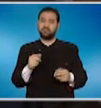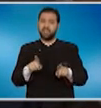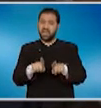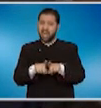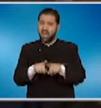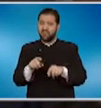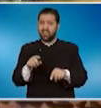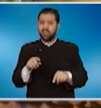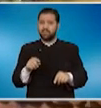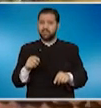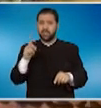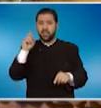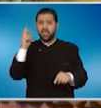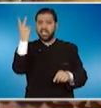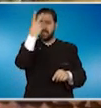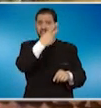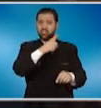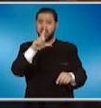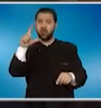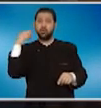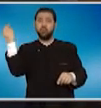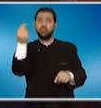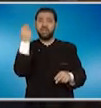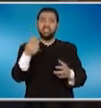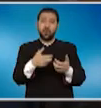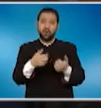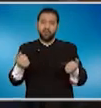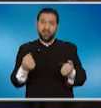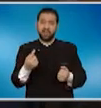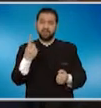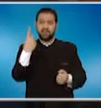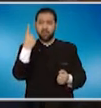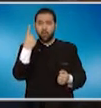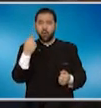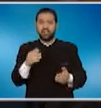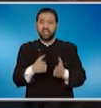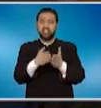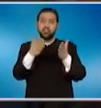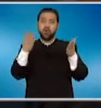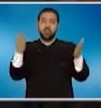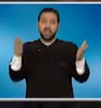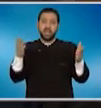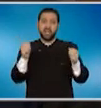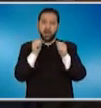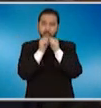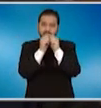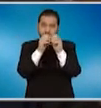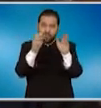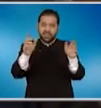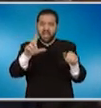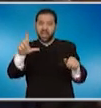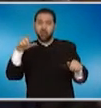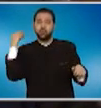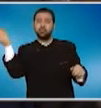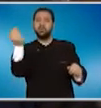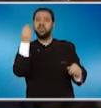așa și cunoașterea lui Dumnezeu, fără o anumită stare sau funcționalitate a conștiinței, care și ea la rândul ei tot un